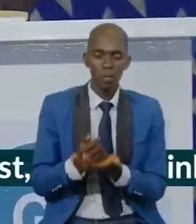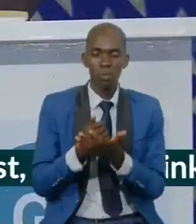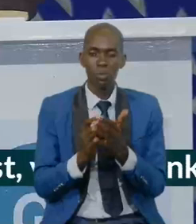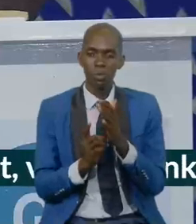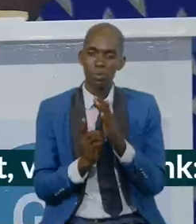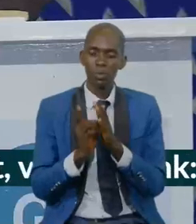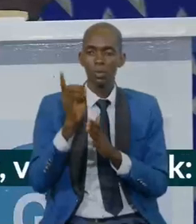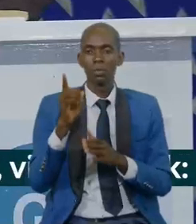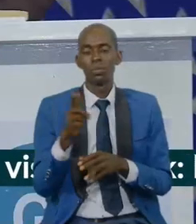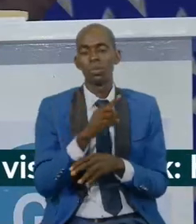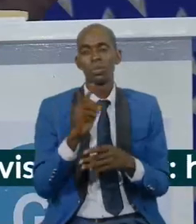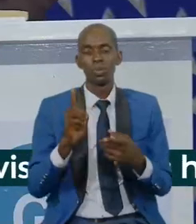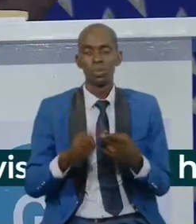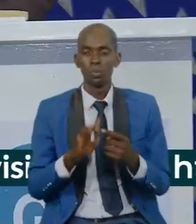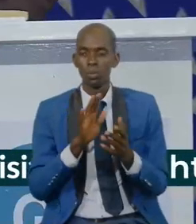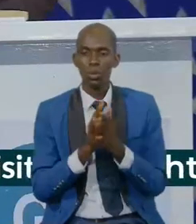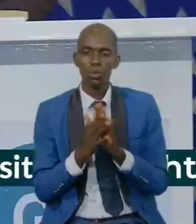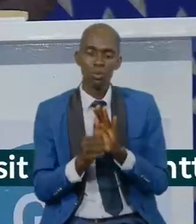en Christ.